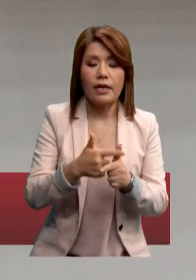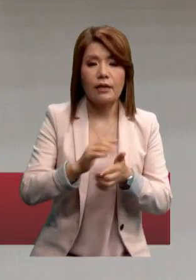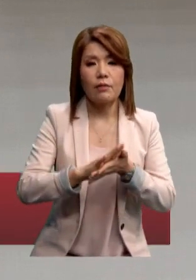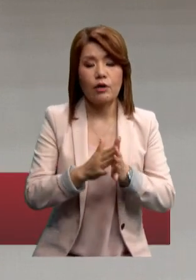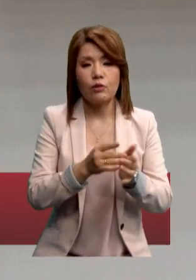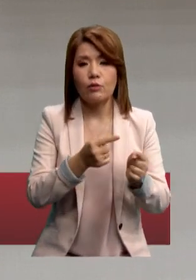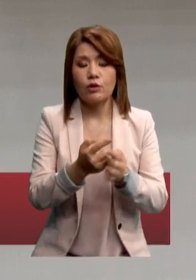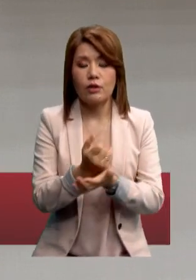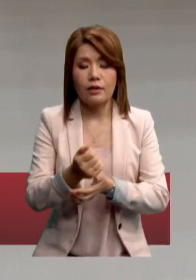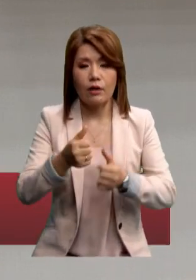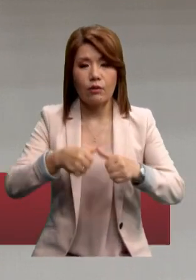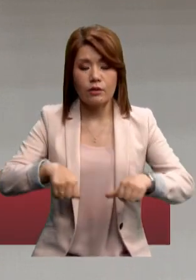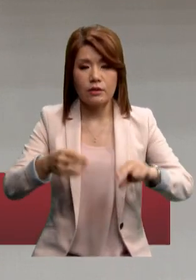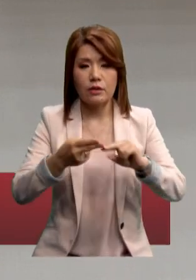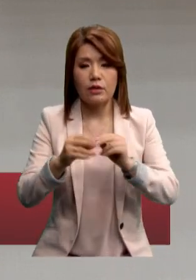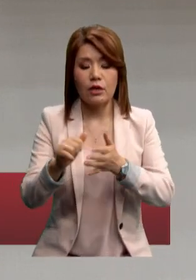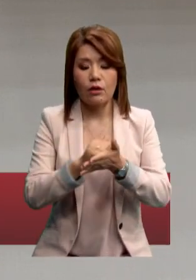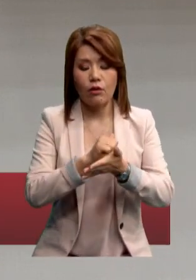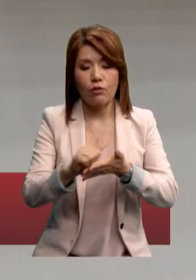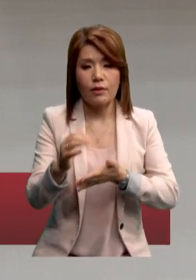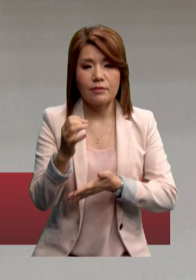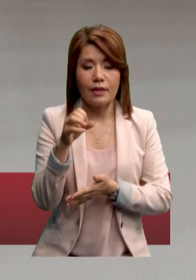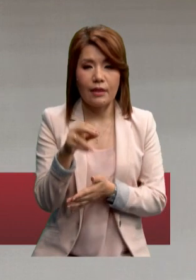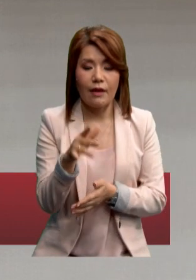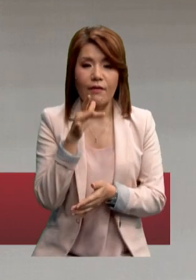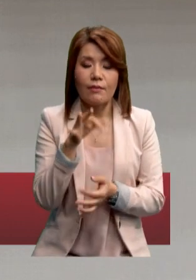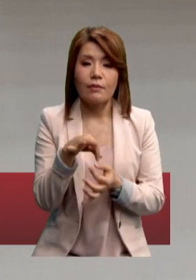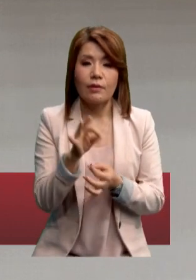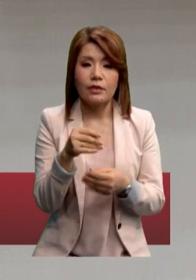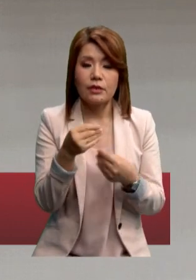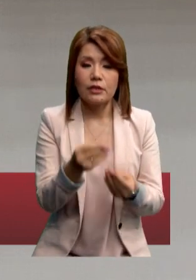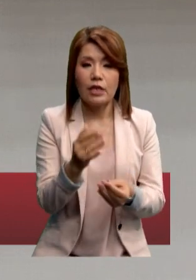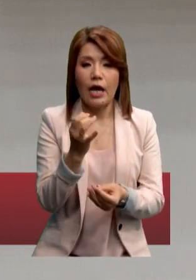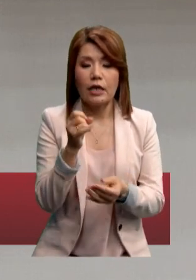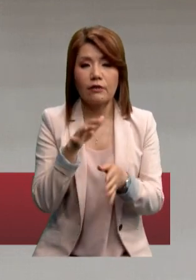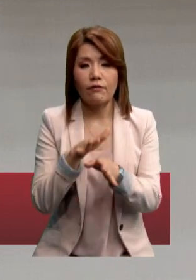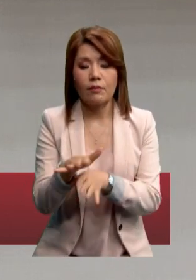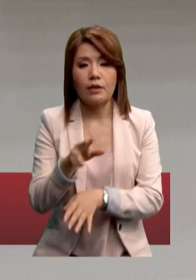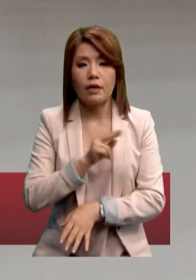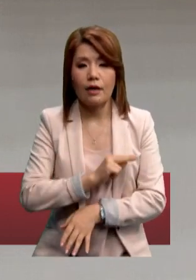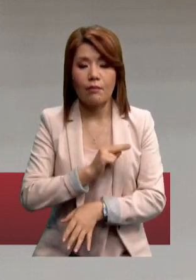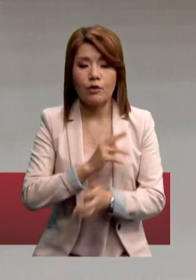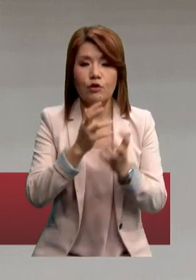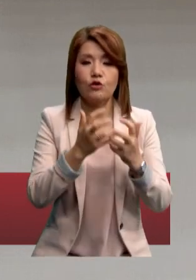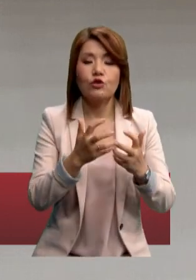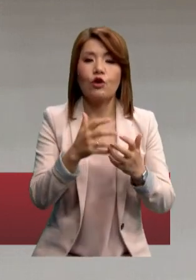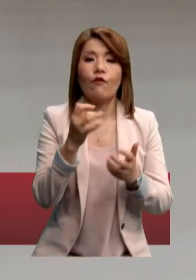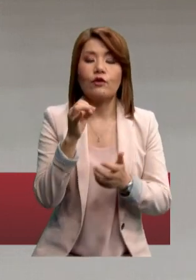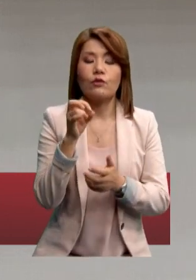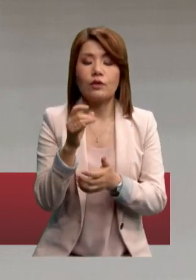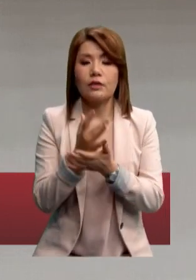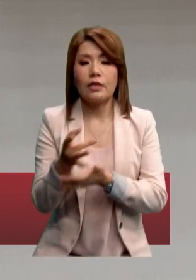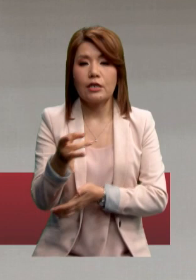заключения госэкспертизы на проектно-сметную документацию, несвоевременное предоставление актов выполненных работ, счетов фактур. В конце года